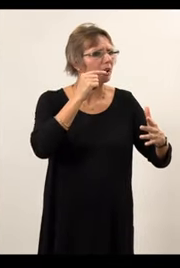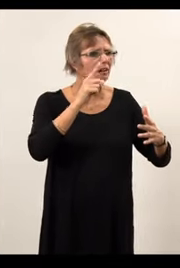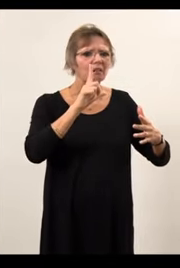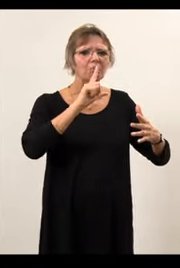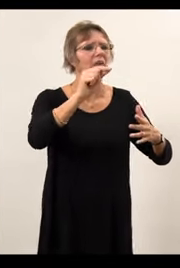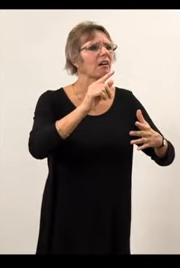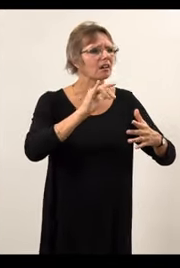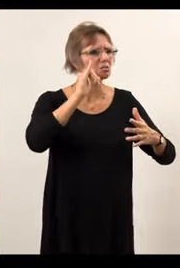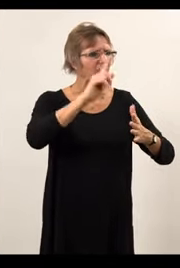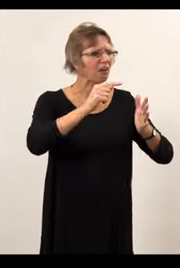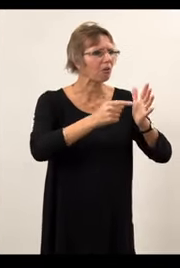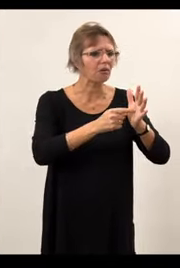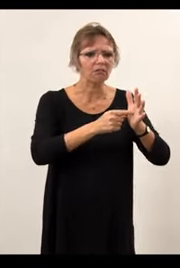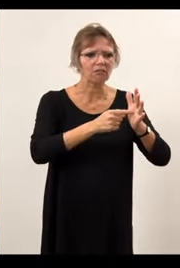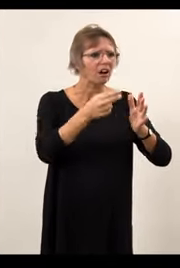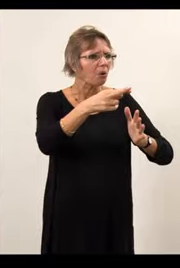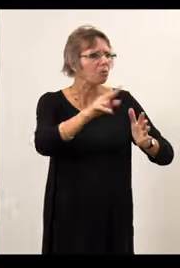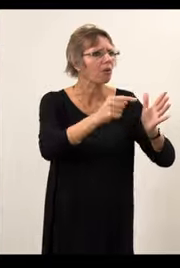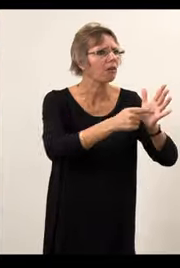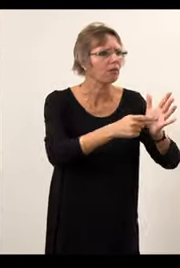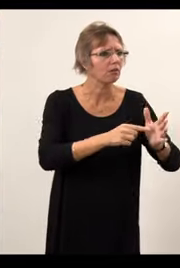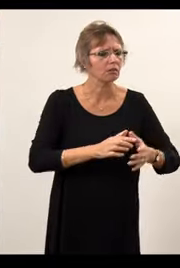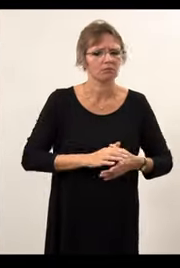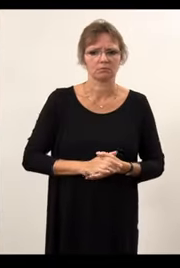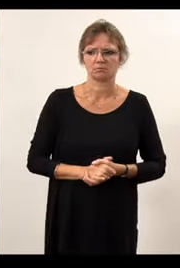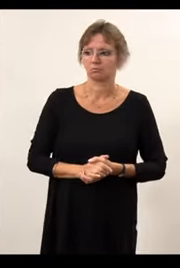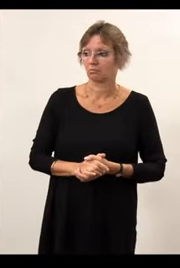il est parti jusqu'à quand? Enfin, quand est-ce qu'il est revenu?